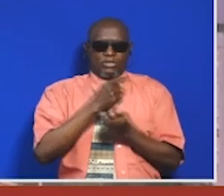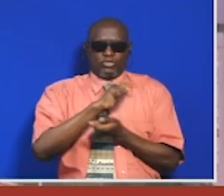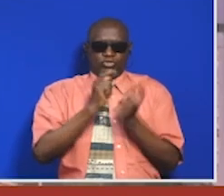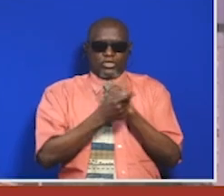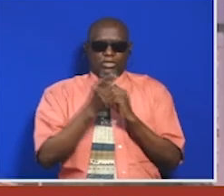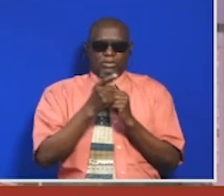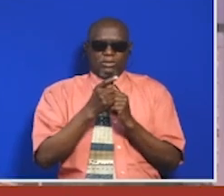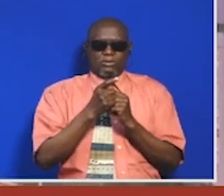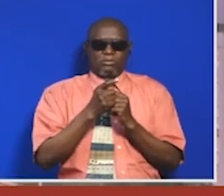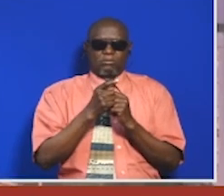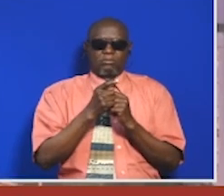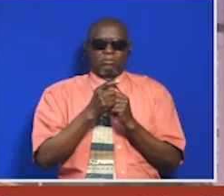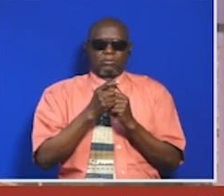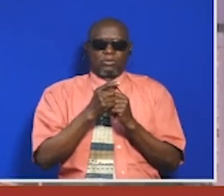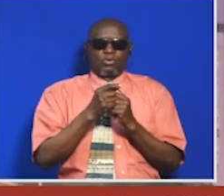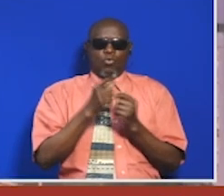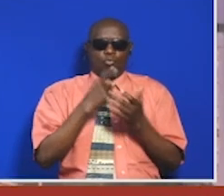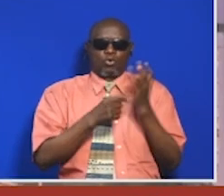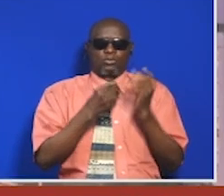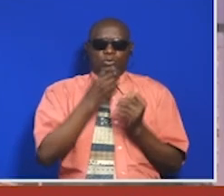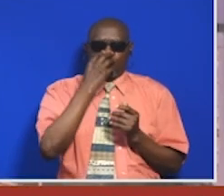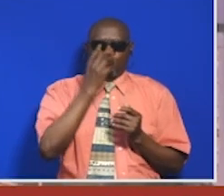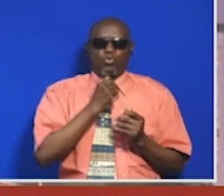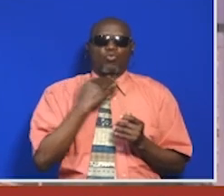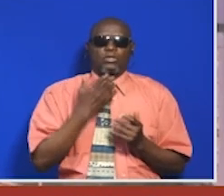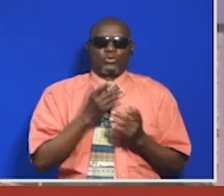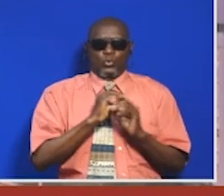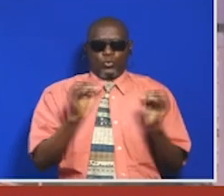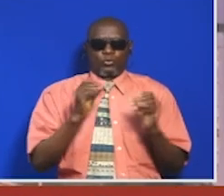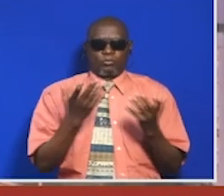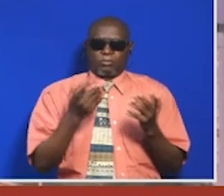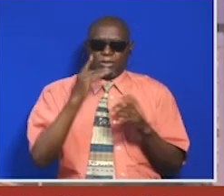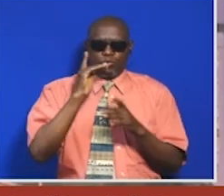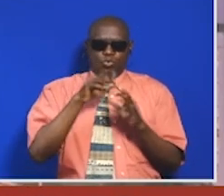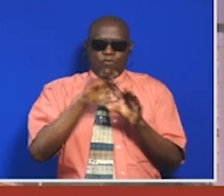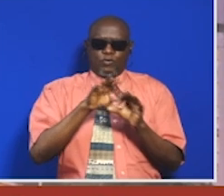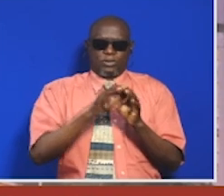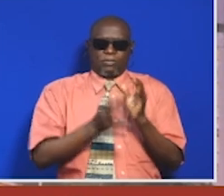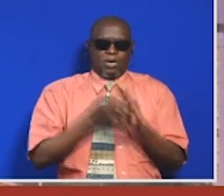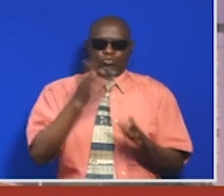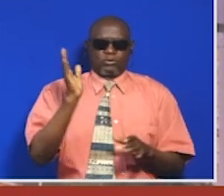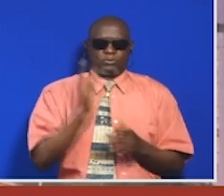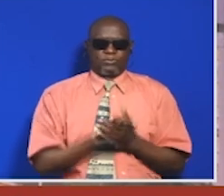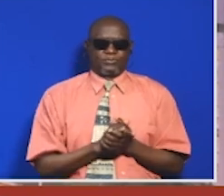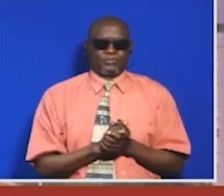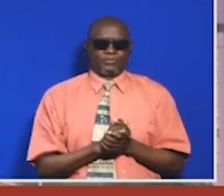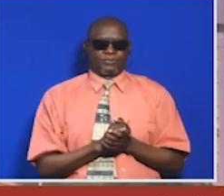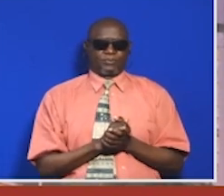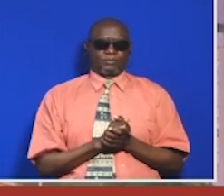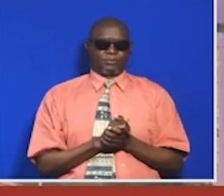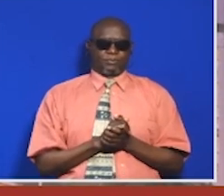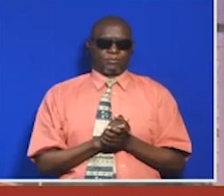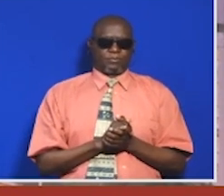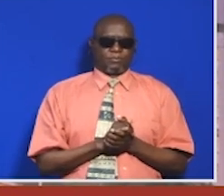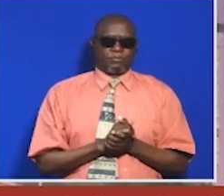Naam, tuelekee kule magharibi ama magharibi mwa bara la Afrika, ambapo baada ya vijana wa